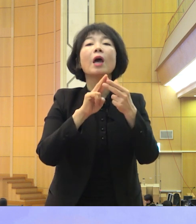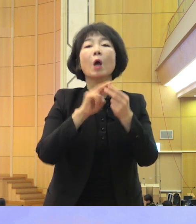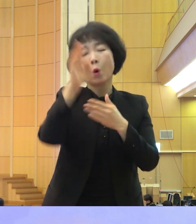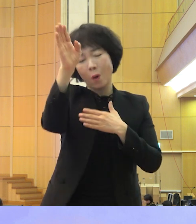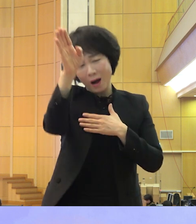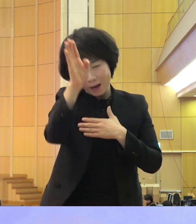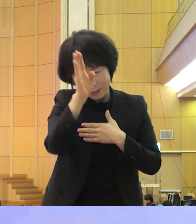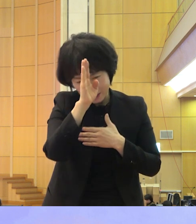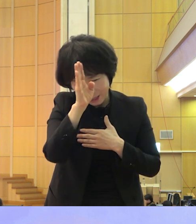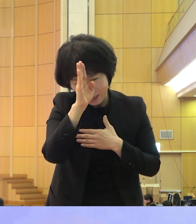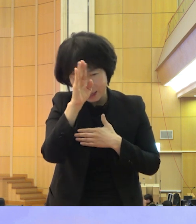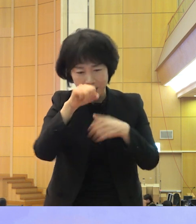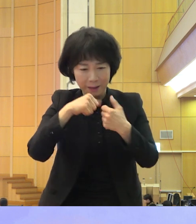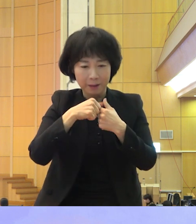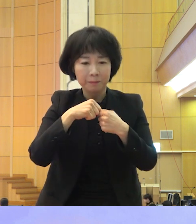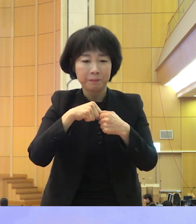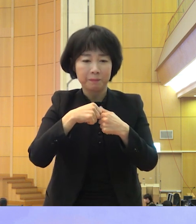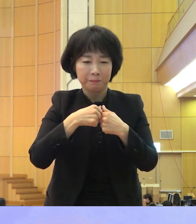우리 죄와